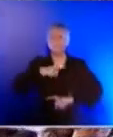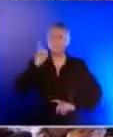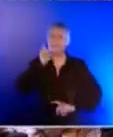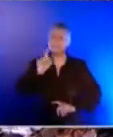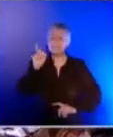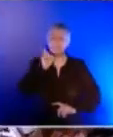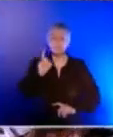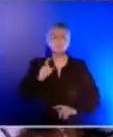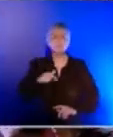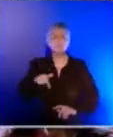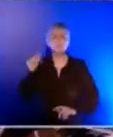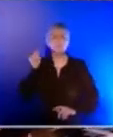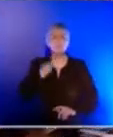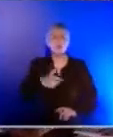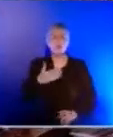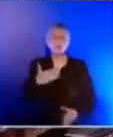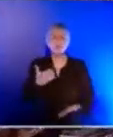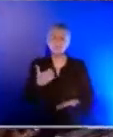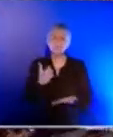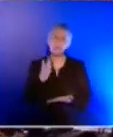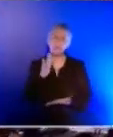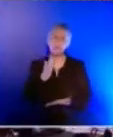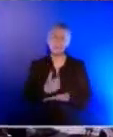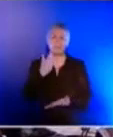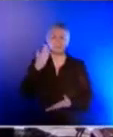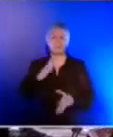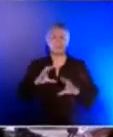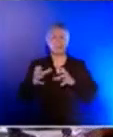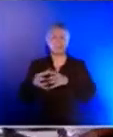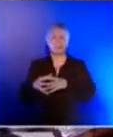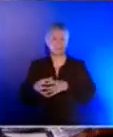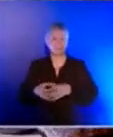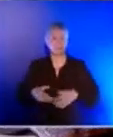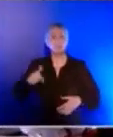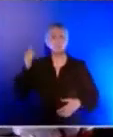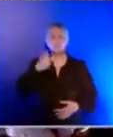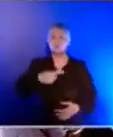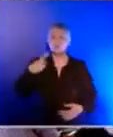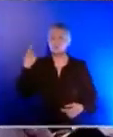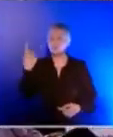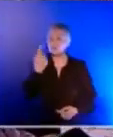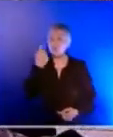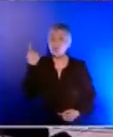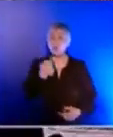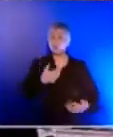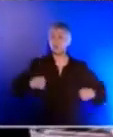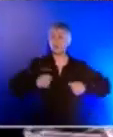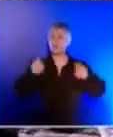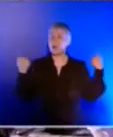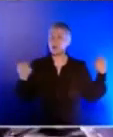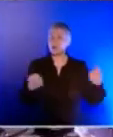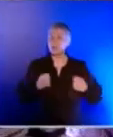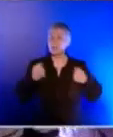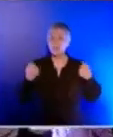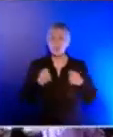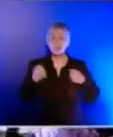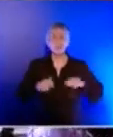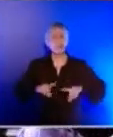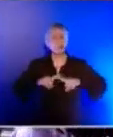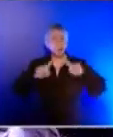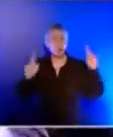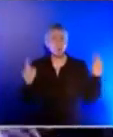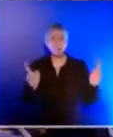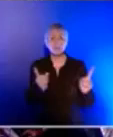οποίοι κινητοποιούνται για την υπεράσπιση δικαιωμάτων, του οικολογικού κινήματος, του κινήματος της νεολαίας, ώστε να